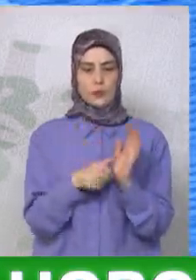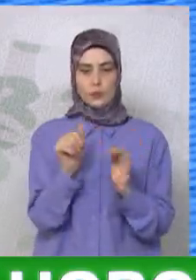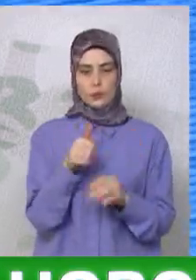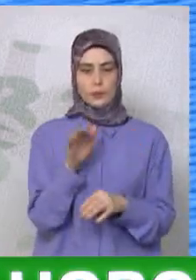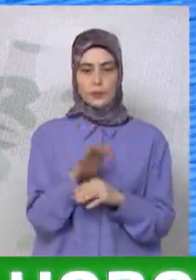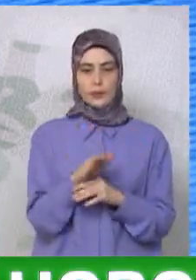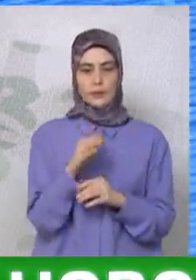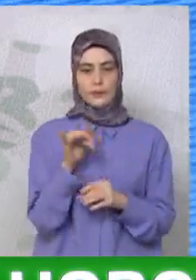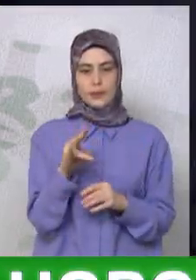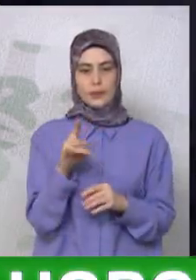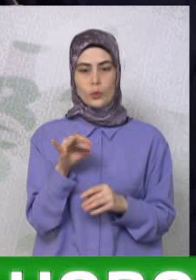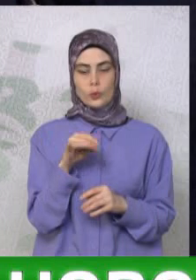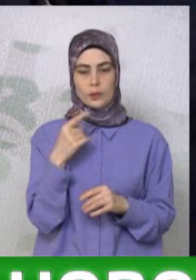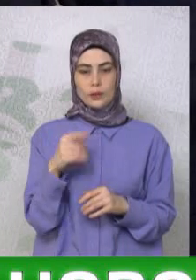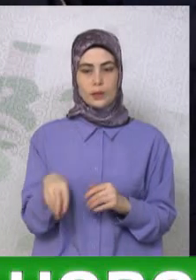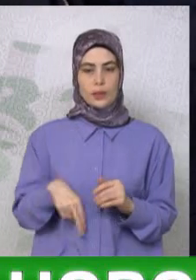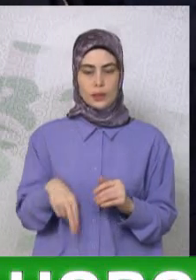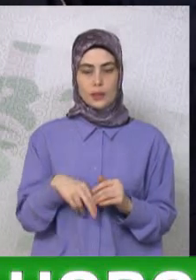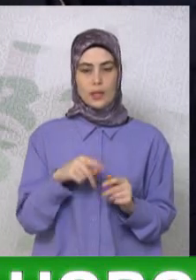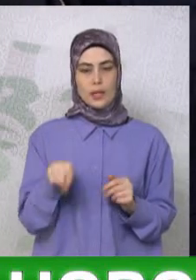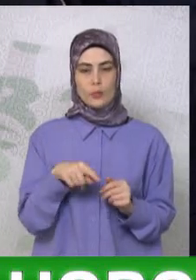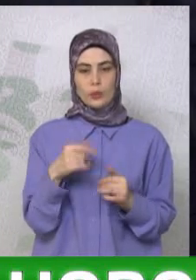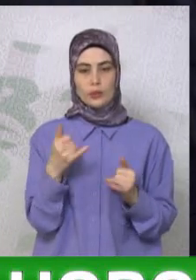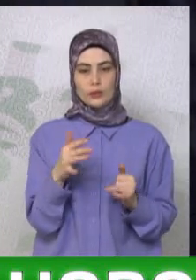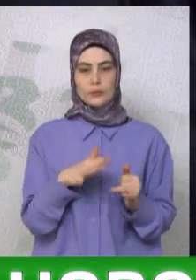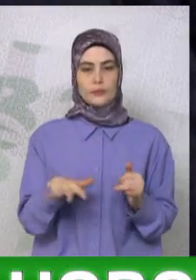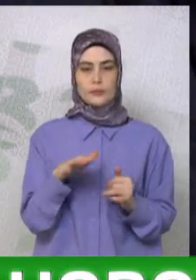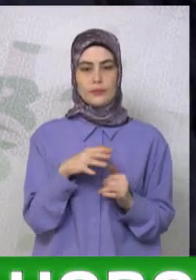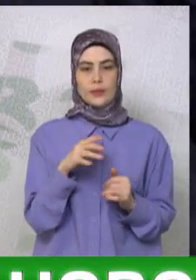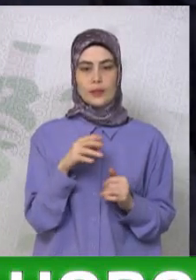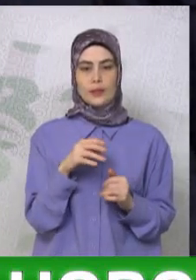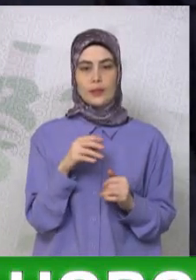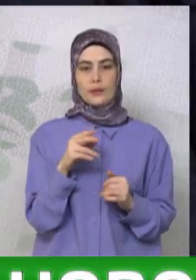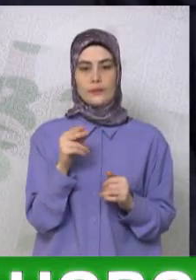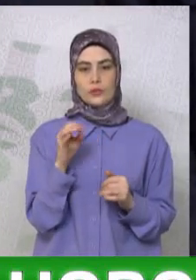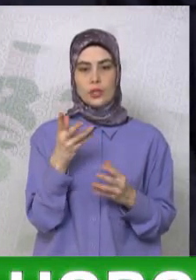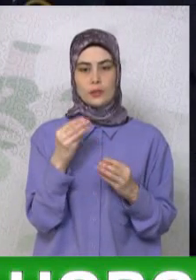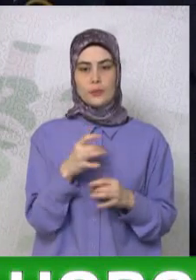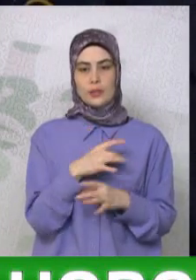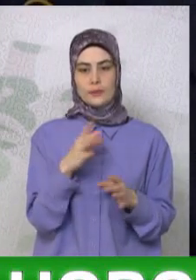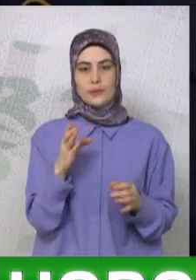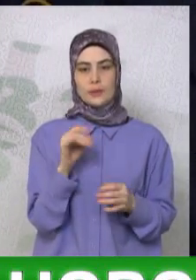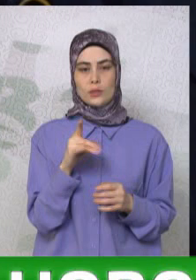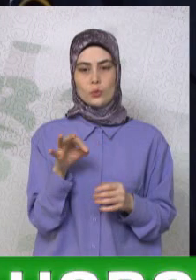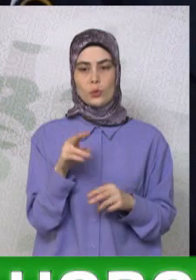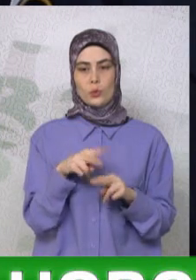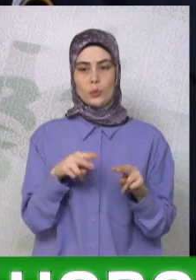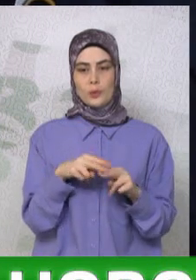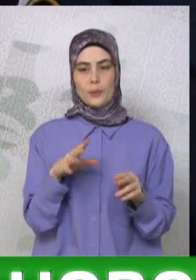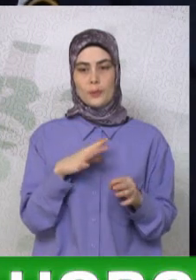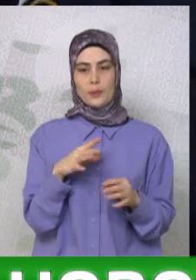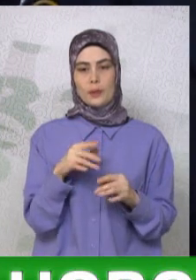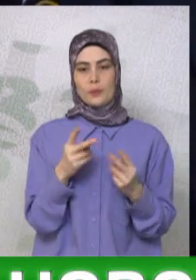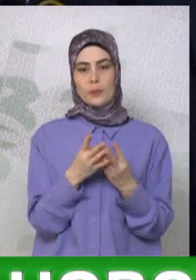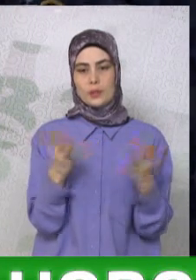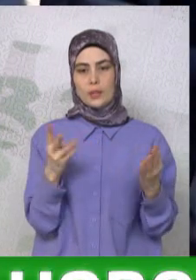директора ФСИН России. Сегодня в Карабулаке на территории следственного изолятора в честь празднования Дня работников СИЗО и тюрем состоялось торжественное